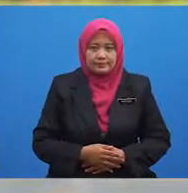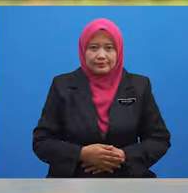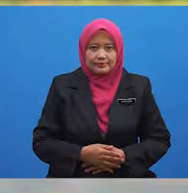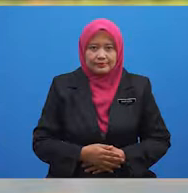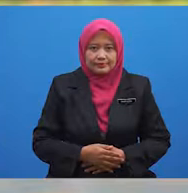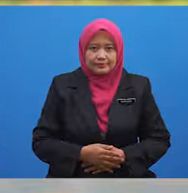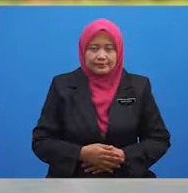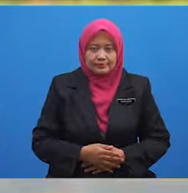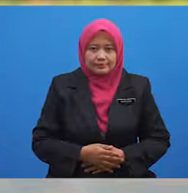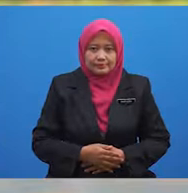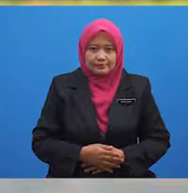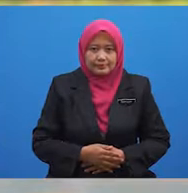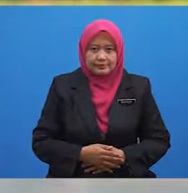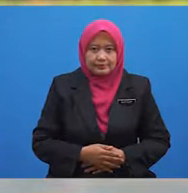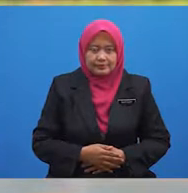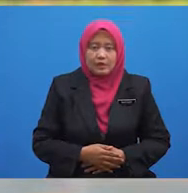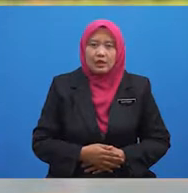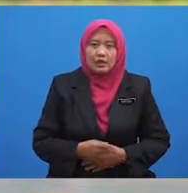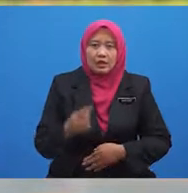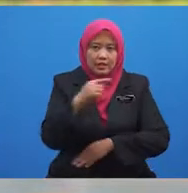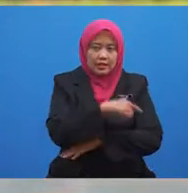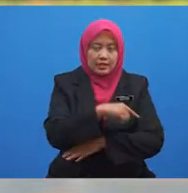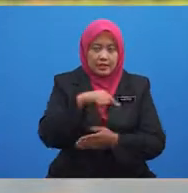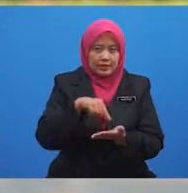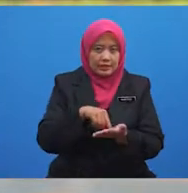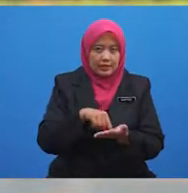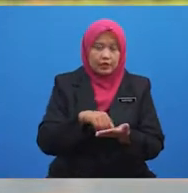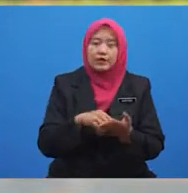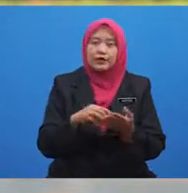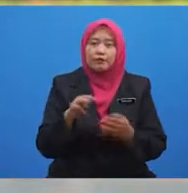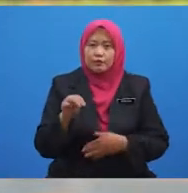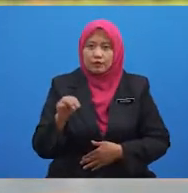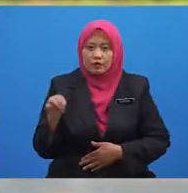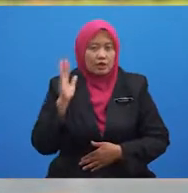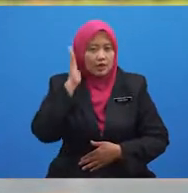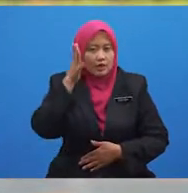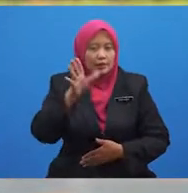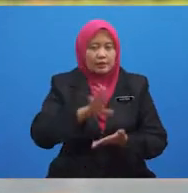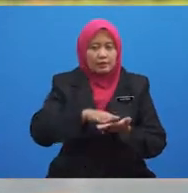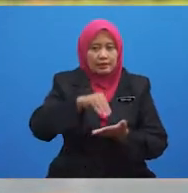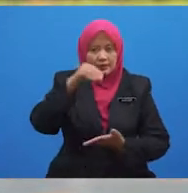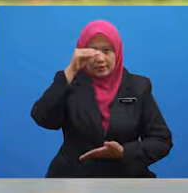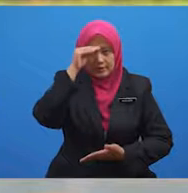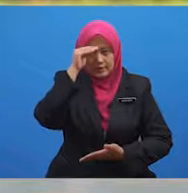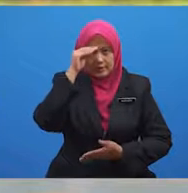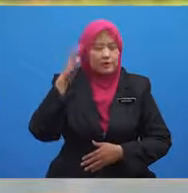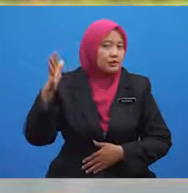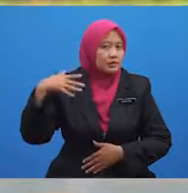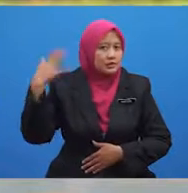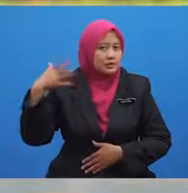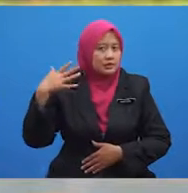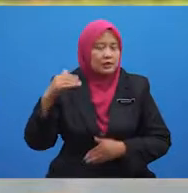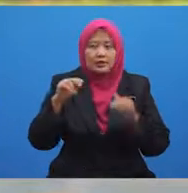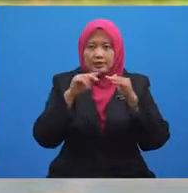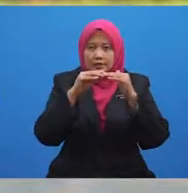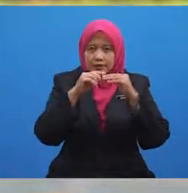Kuala Lumpur. Jadi, hari ini murid-murid akan belajar mata pelajaran sejarah tingkatan 2.